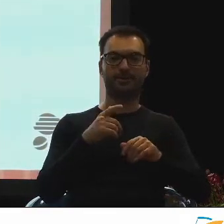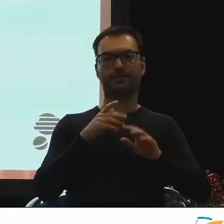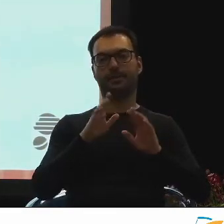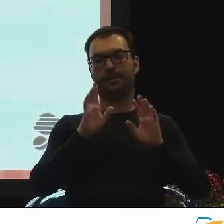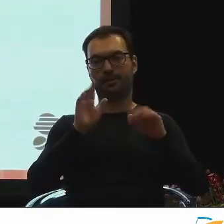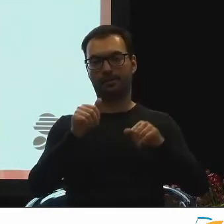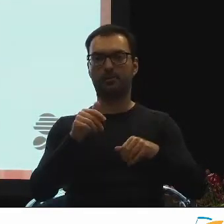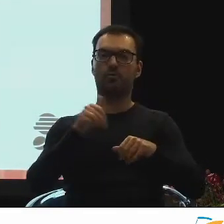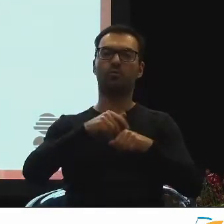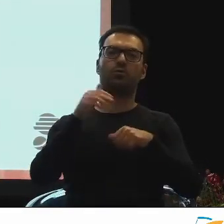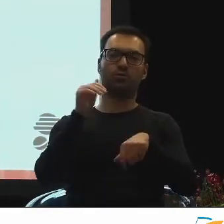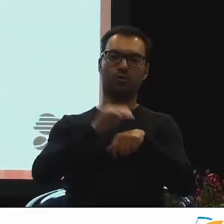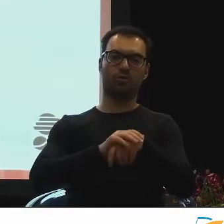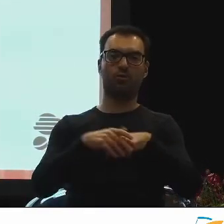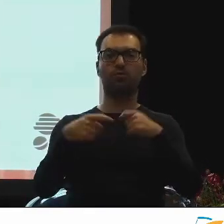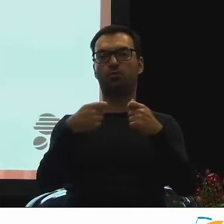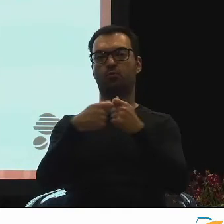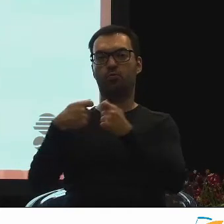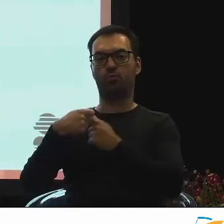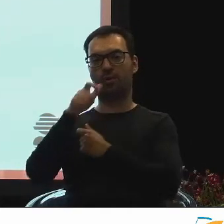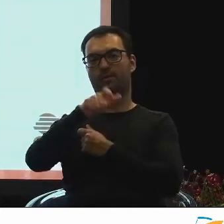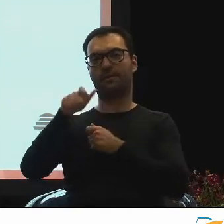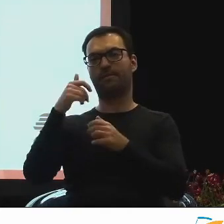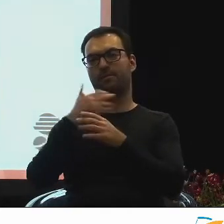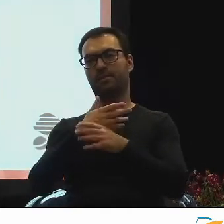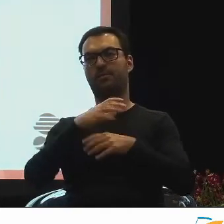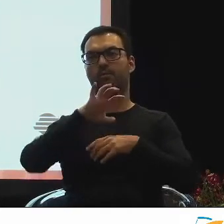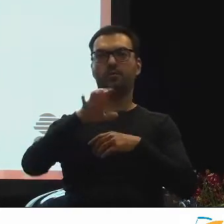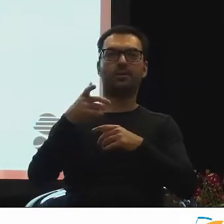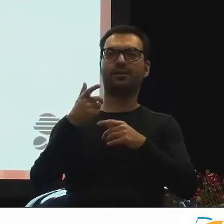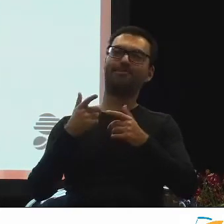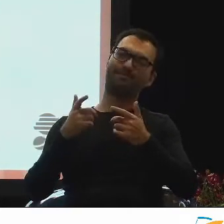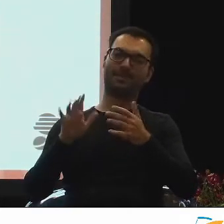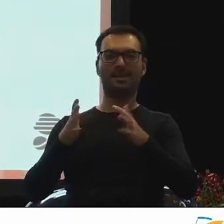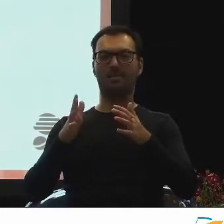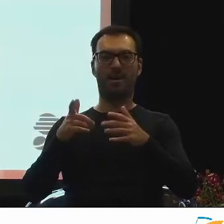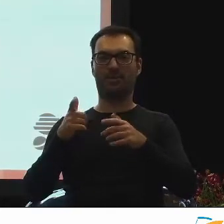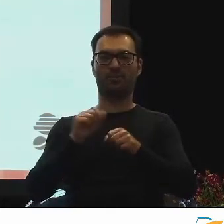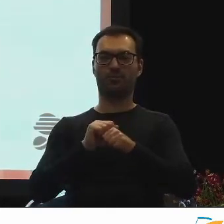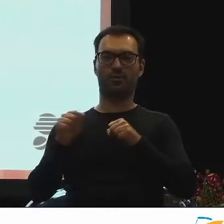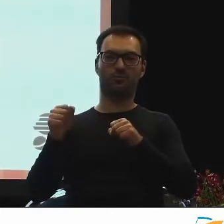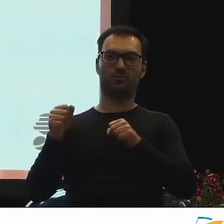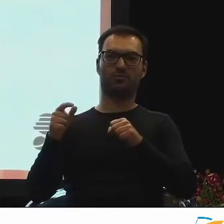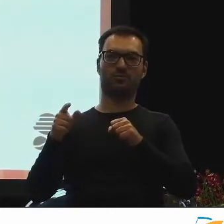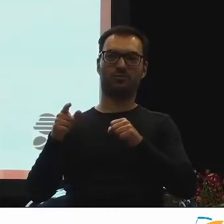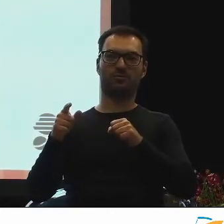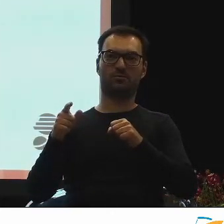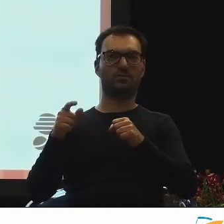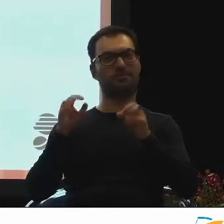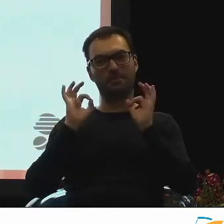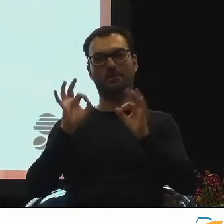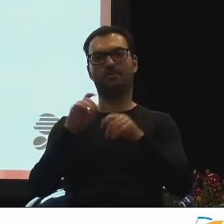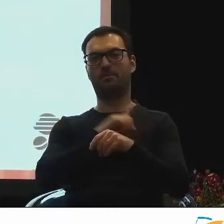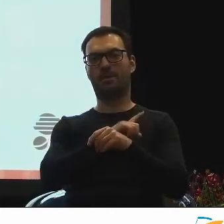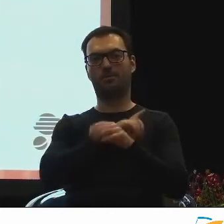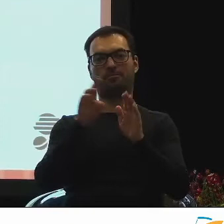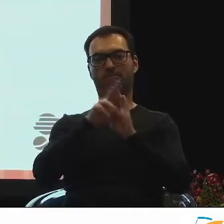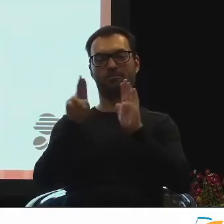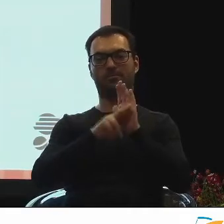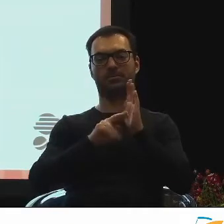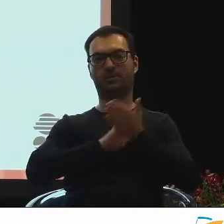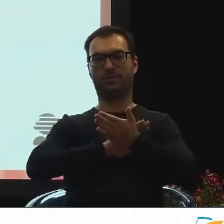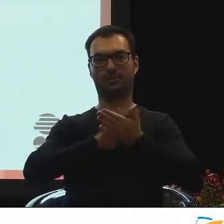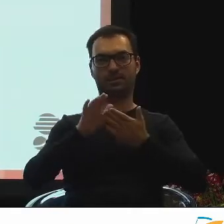po prostu godzić się na współpracę z podmiotami, które też niespecjalnie należą do tych najbardziej przestrzegających